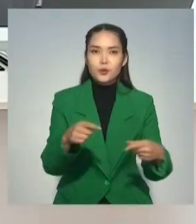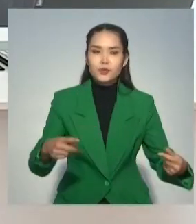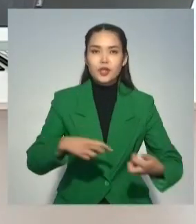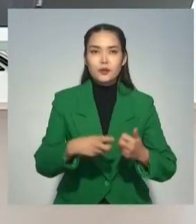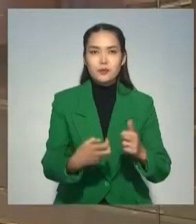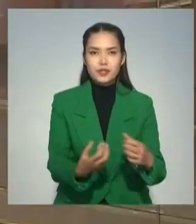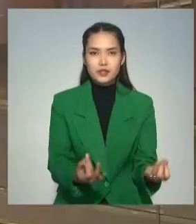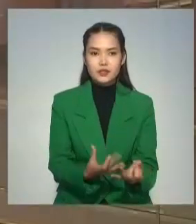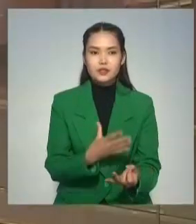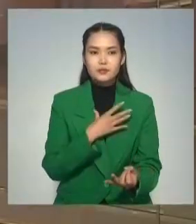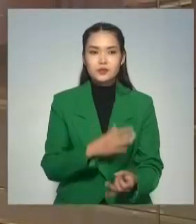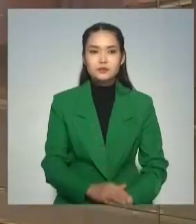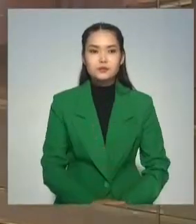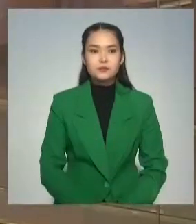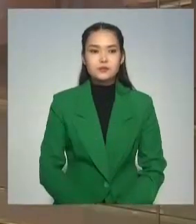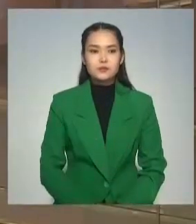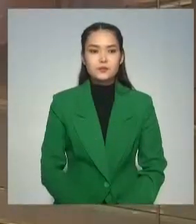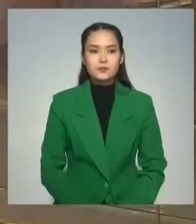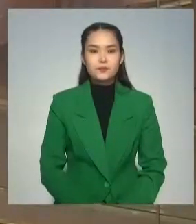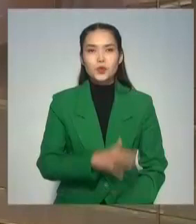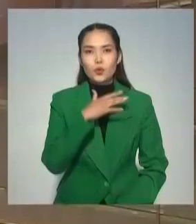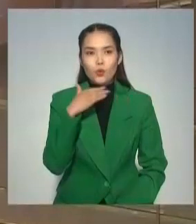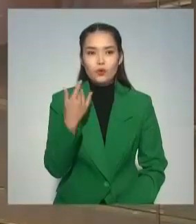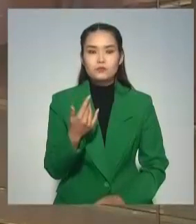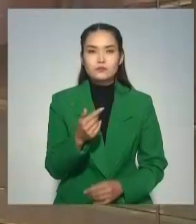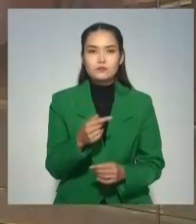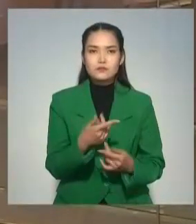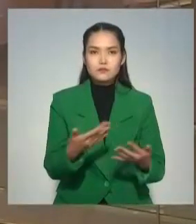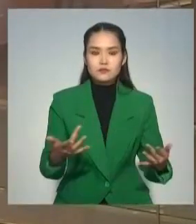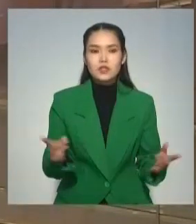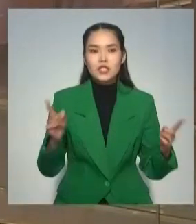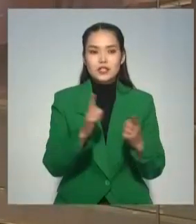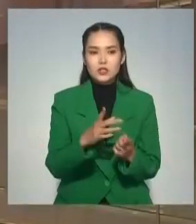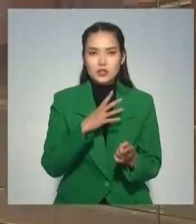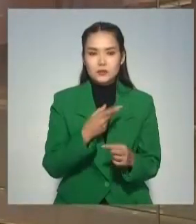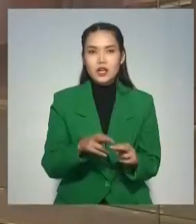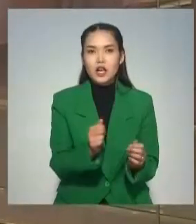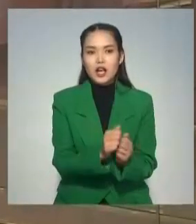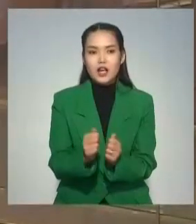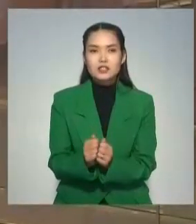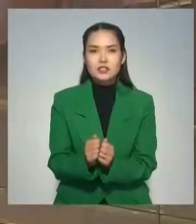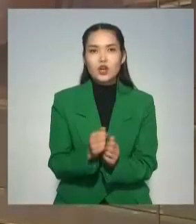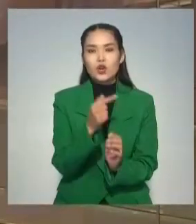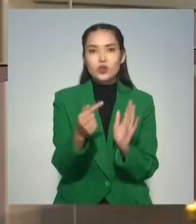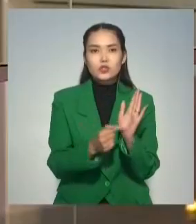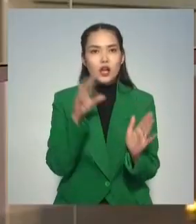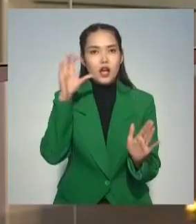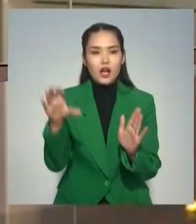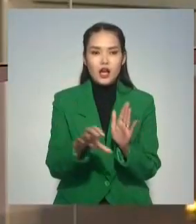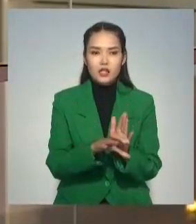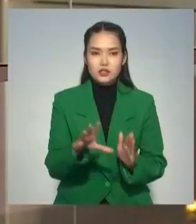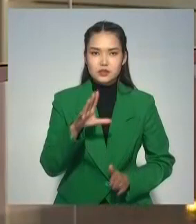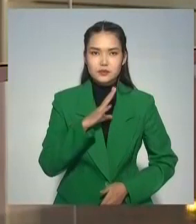талқыланды. Көпшілікпен, халықпен кездестік. Әрине, әрбір кездесуде әртүрлі сұрақтар туындап жатады.